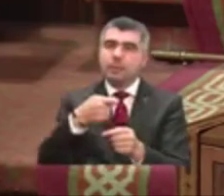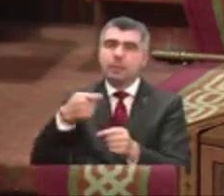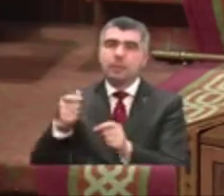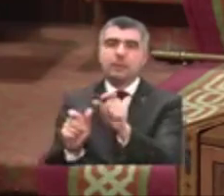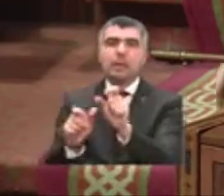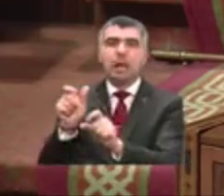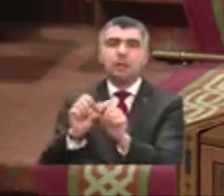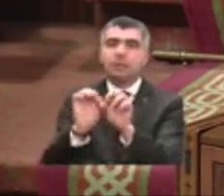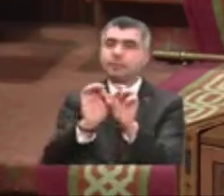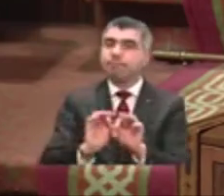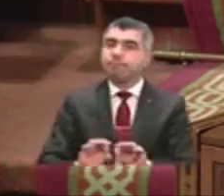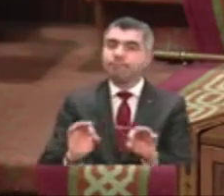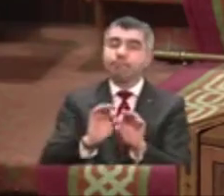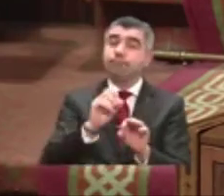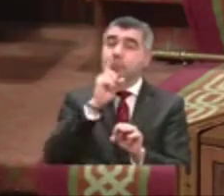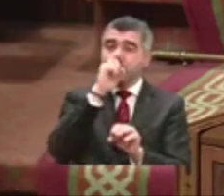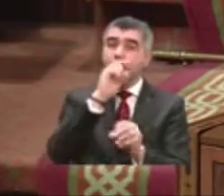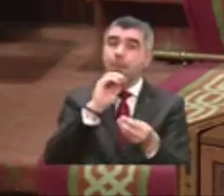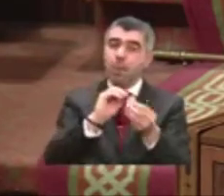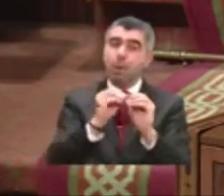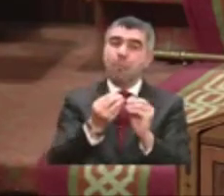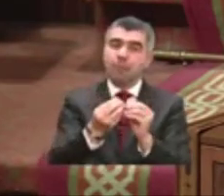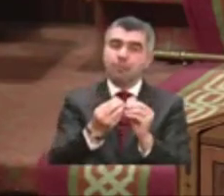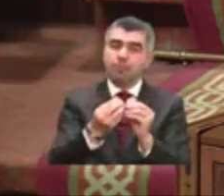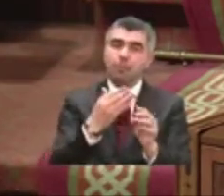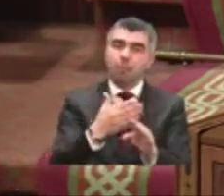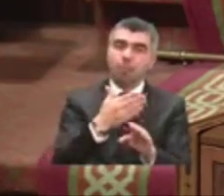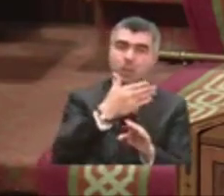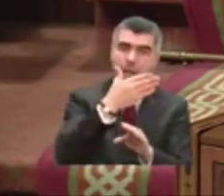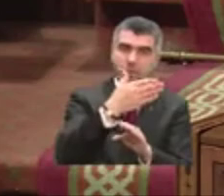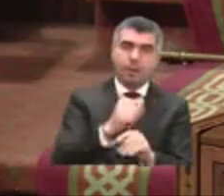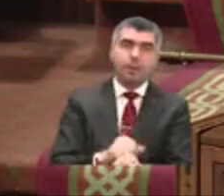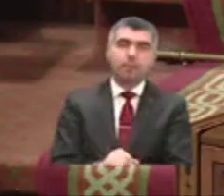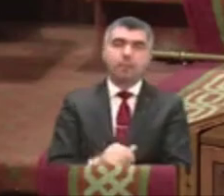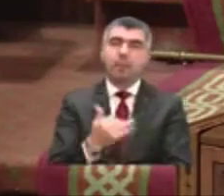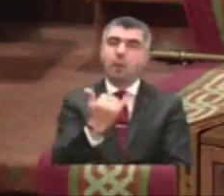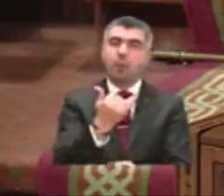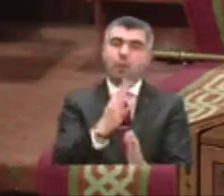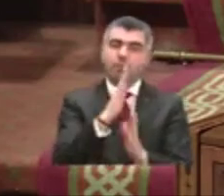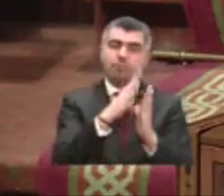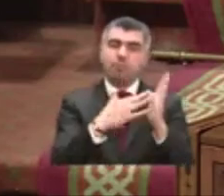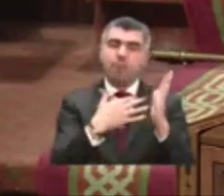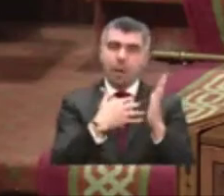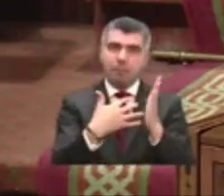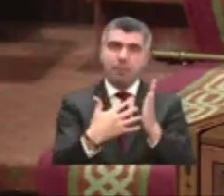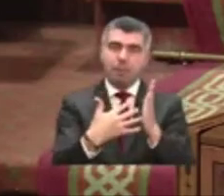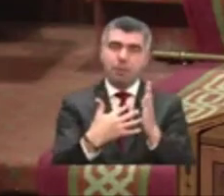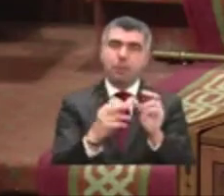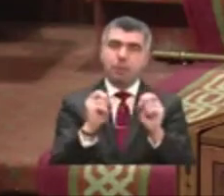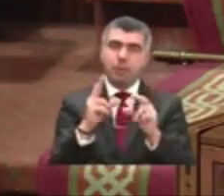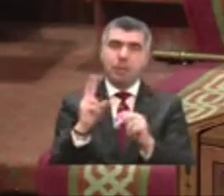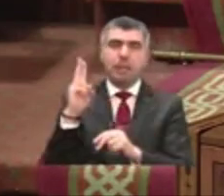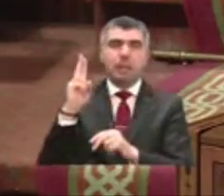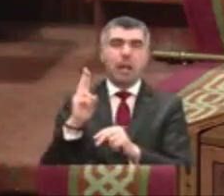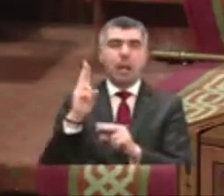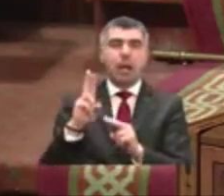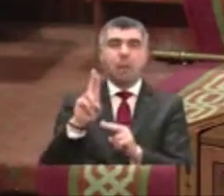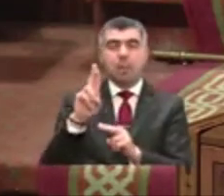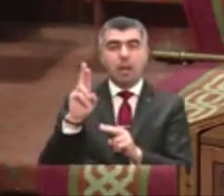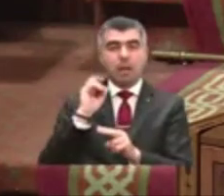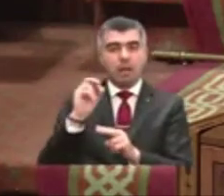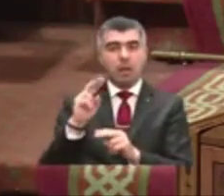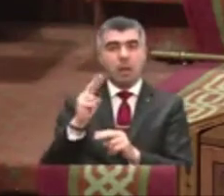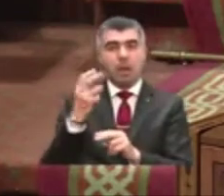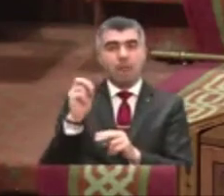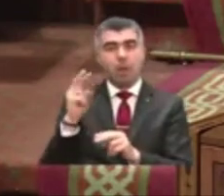وبالتالي فاعتبرنا أنه من الضروري أن يكون هنالك برنامج، كاين معلوم برنامج اللي عطى انطلاق جهة الملك 2027 اللي